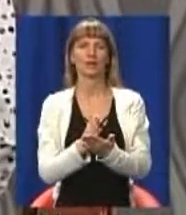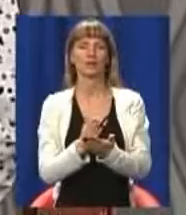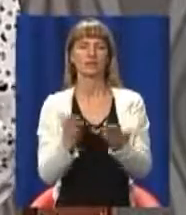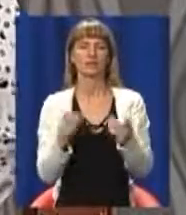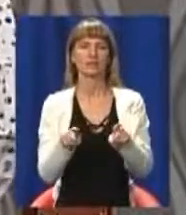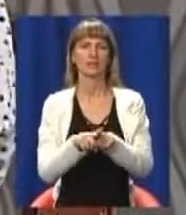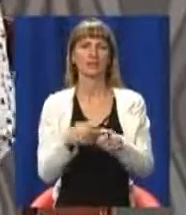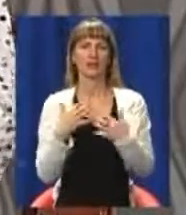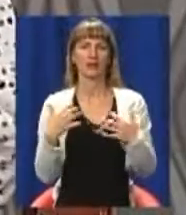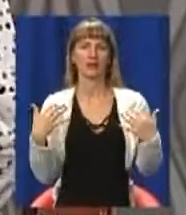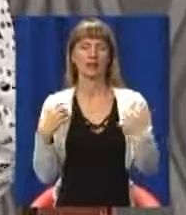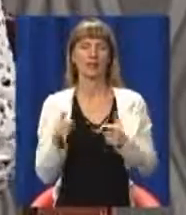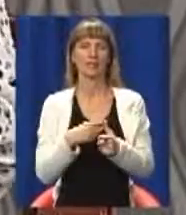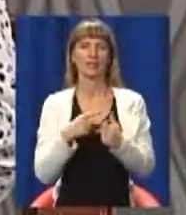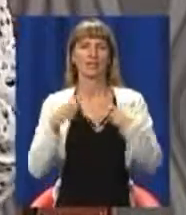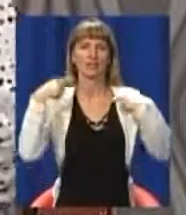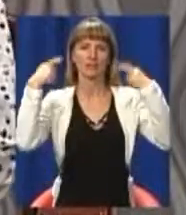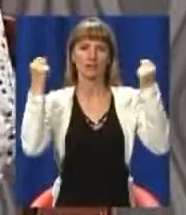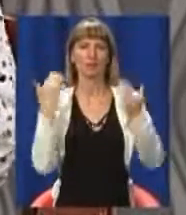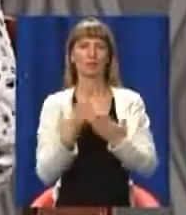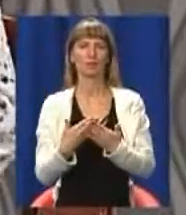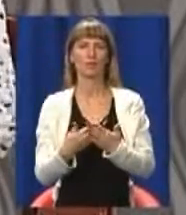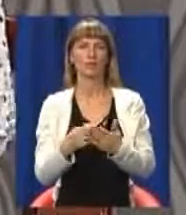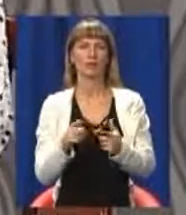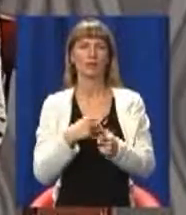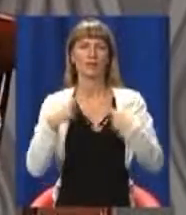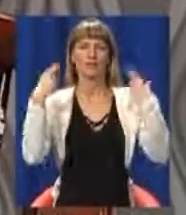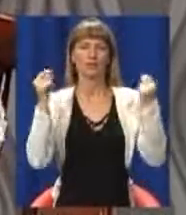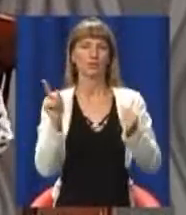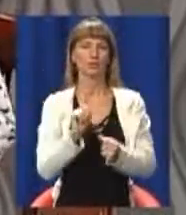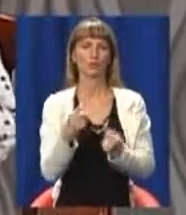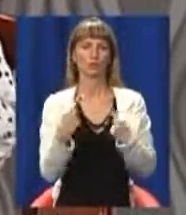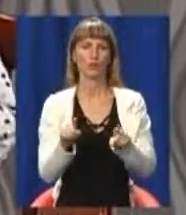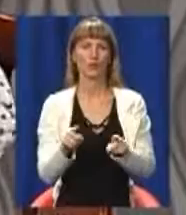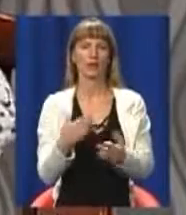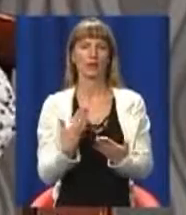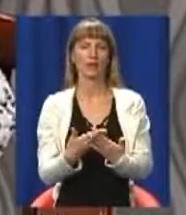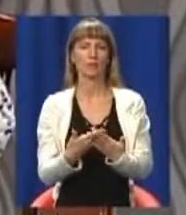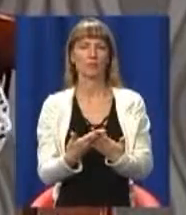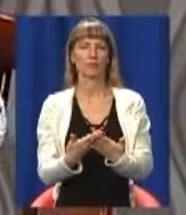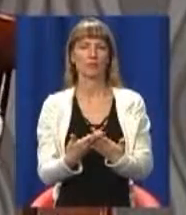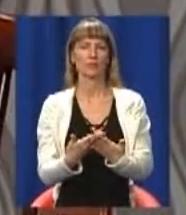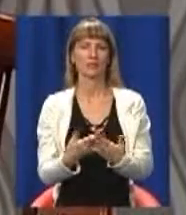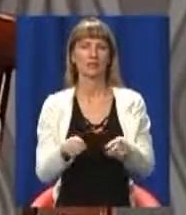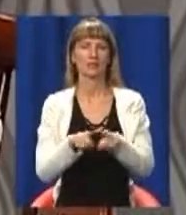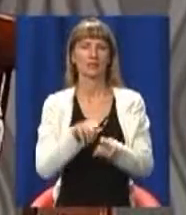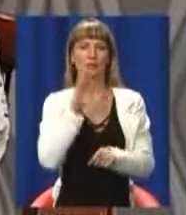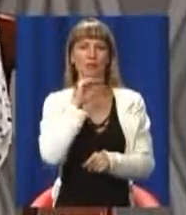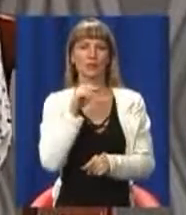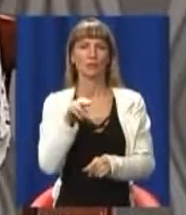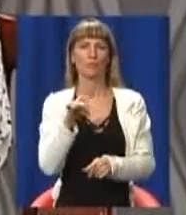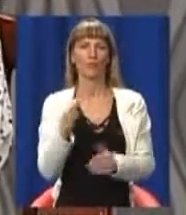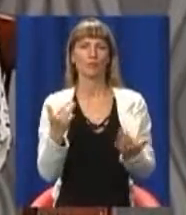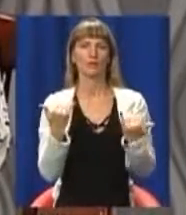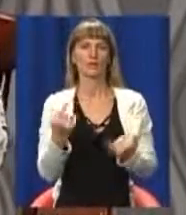якась така тваринка або вівчарка, ну, песик, наприклад, або вівчарка, або ще щось, або, наприклад, такий песик, про якого ми